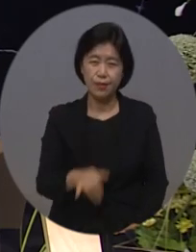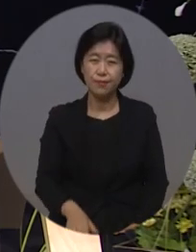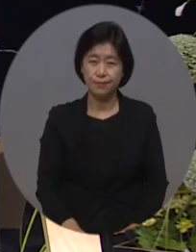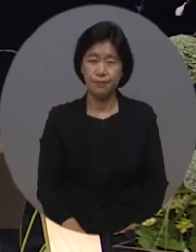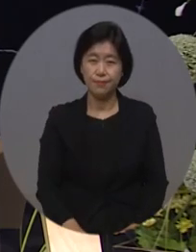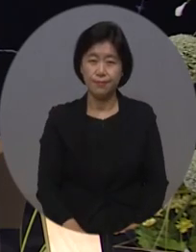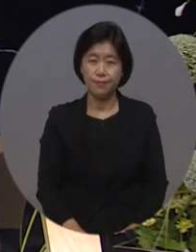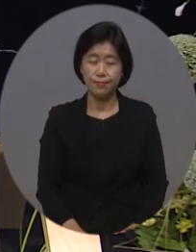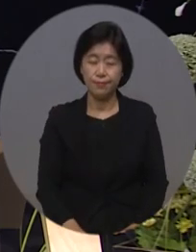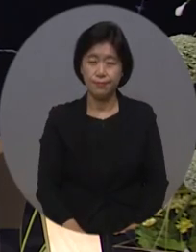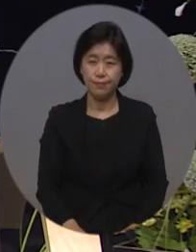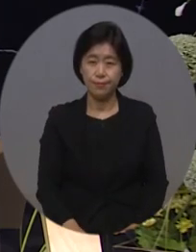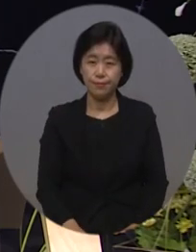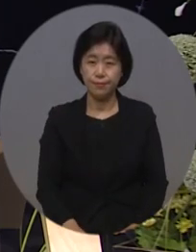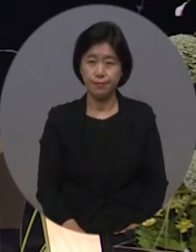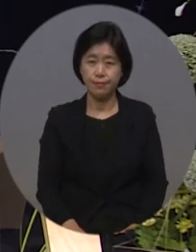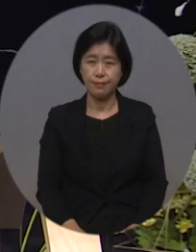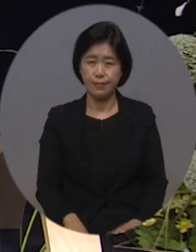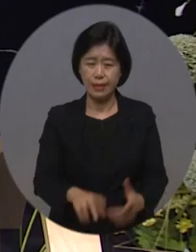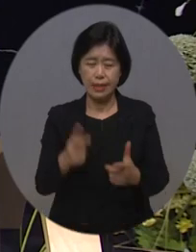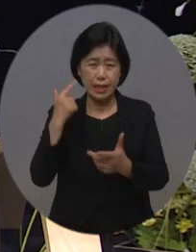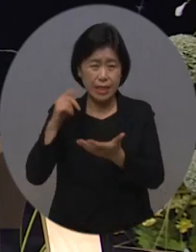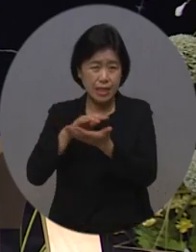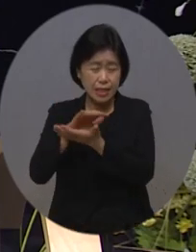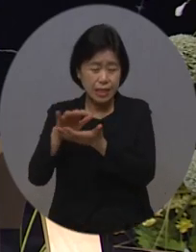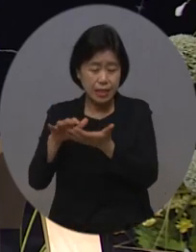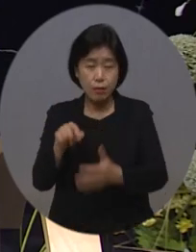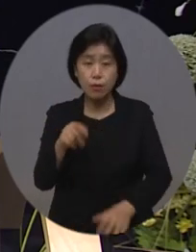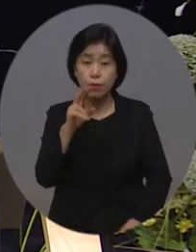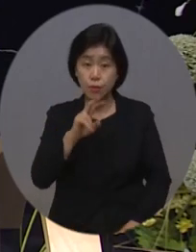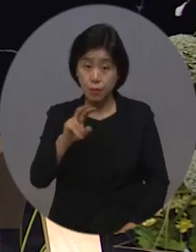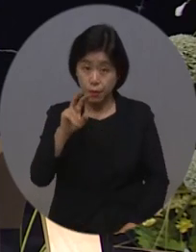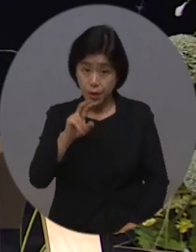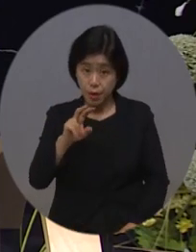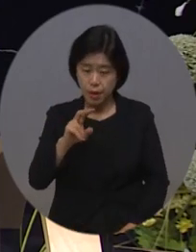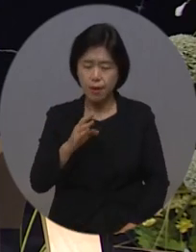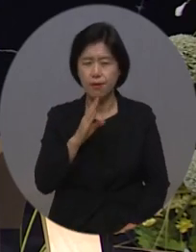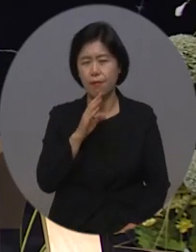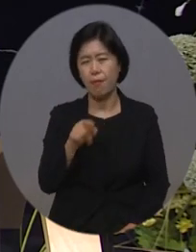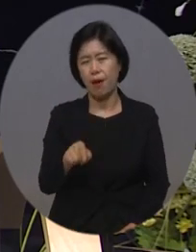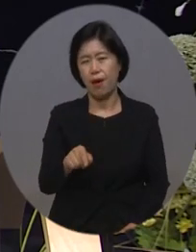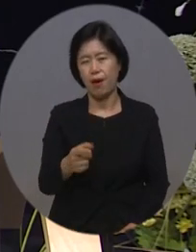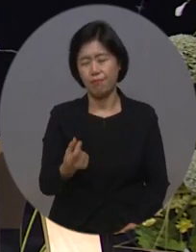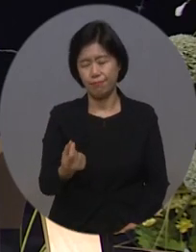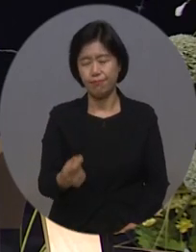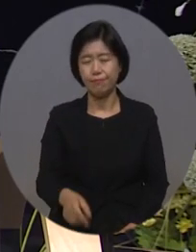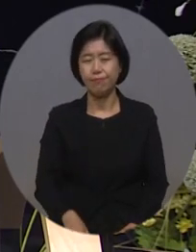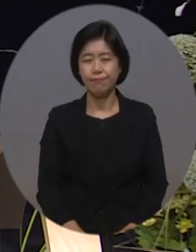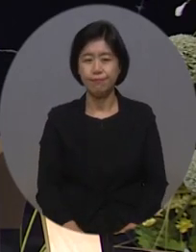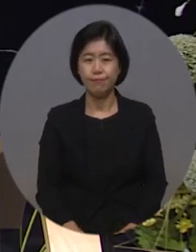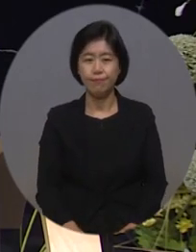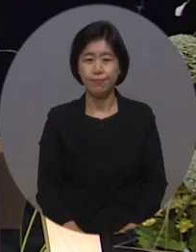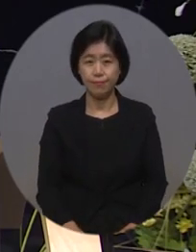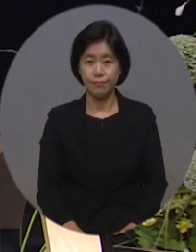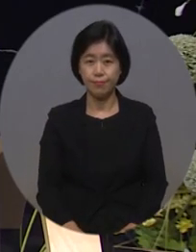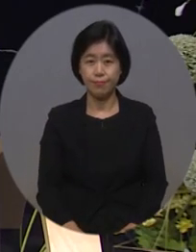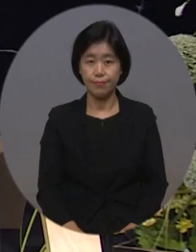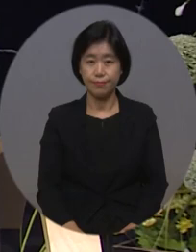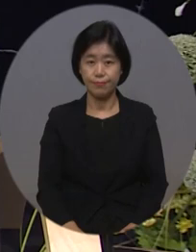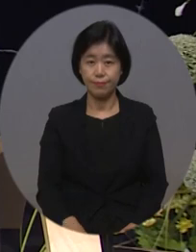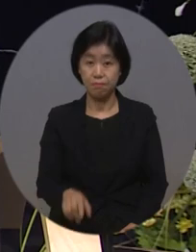이토록 접촉에서 기인한 잡음이 섞인 음원이 진정한 음악 아닐까요? 이런 게